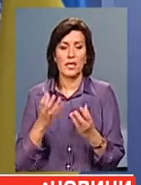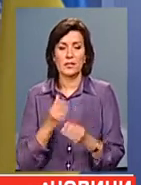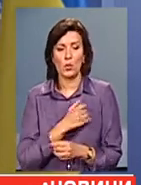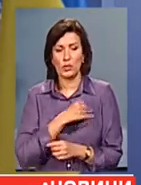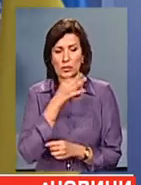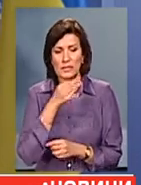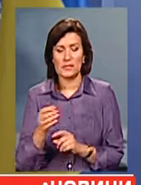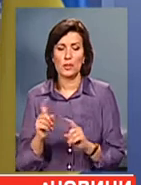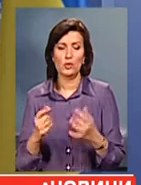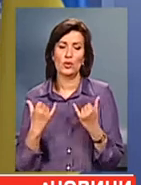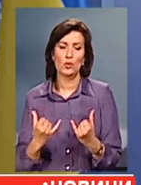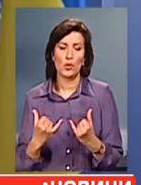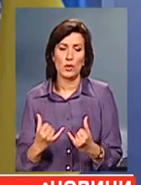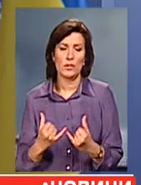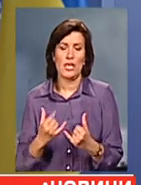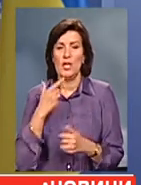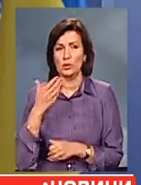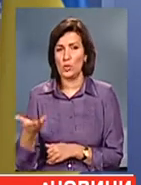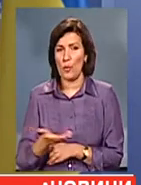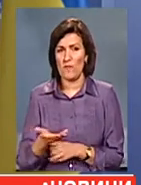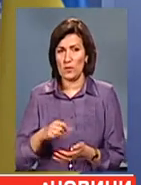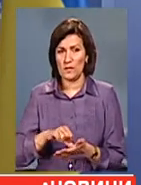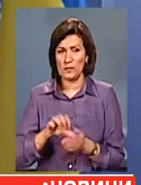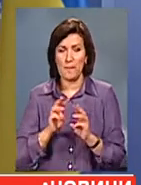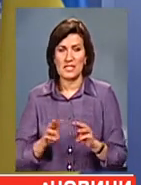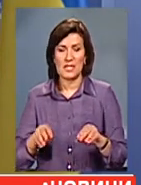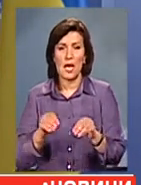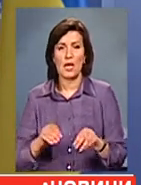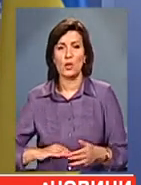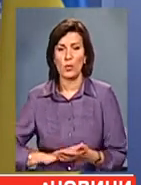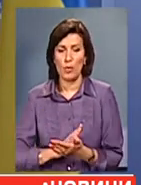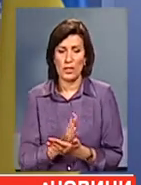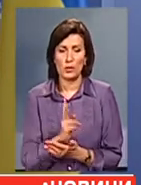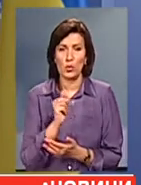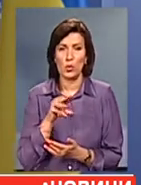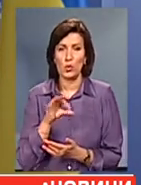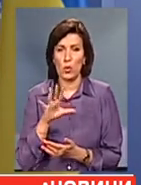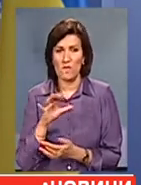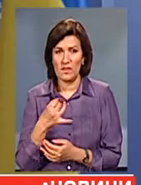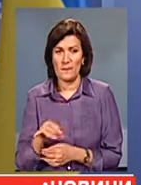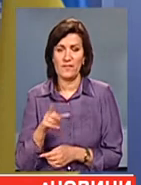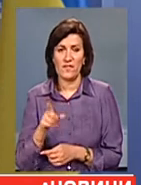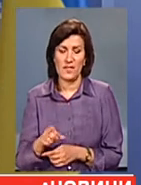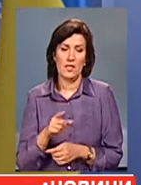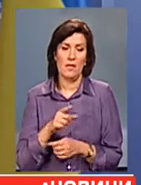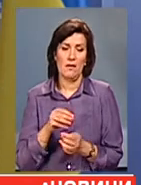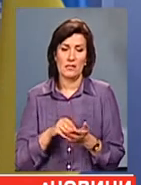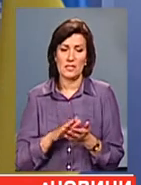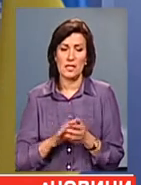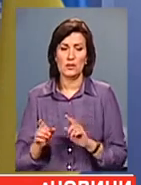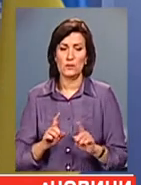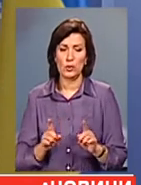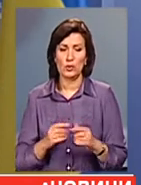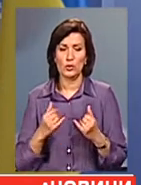хочу сказати, що сьогодні з доповіддю виступив і міністр аграрної політики Тарас Кутовий. Він, зокрема, зазначив,